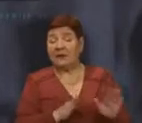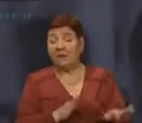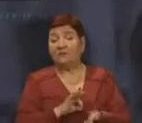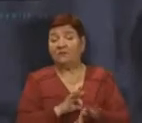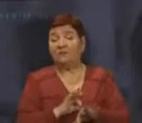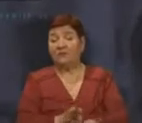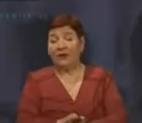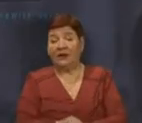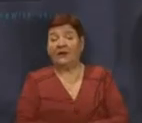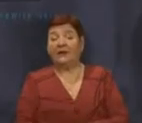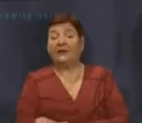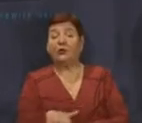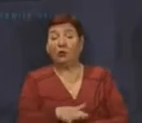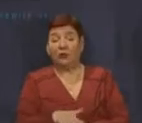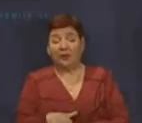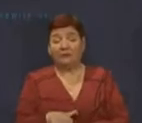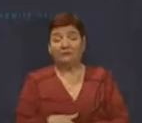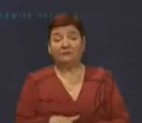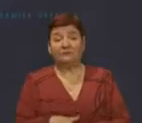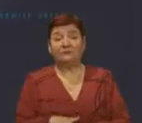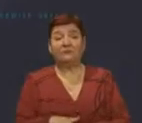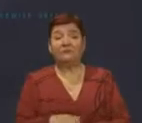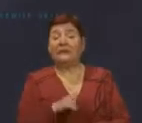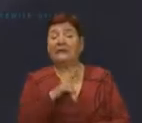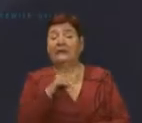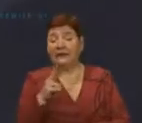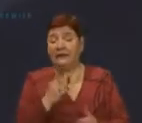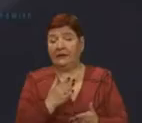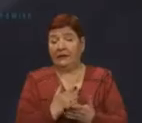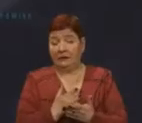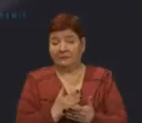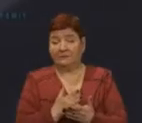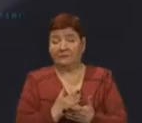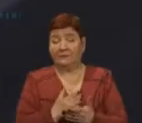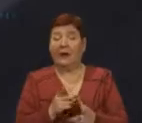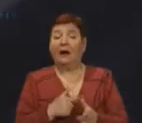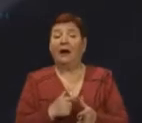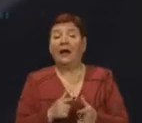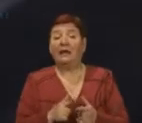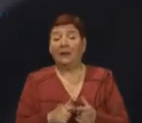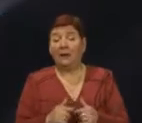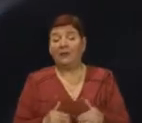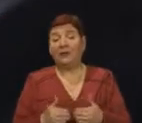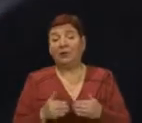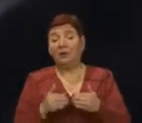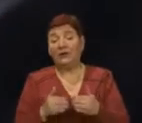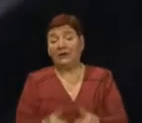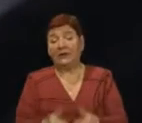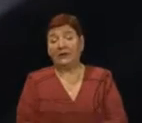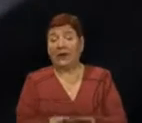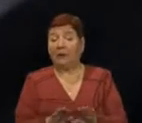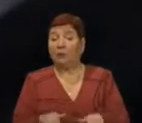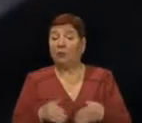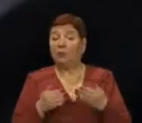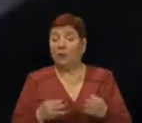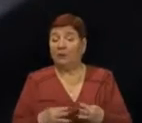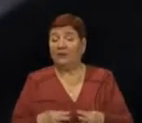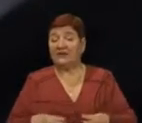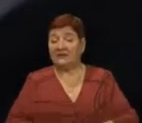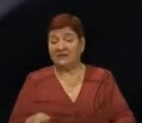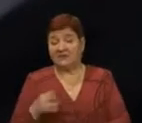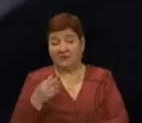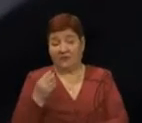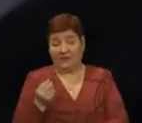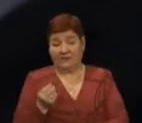виходячи з типів території, да, які є наявні, але підходити так, як пропонує Міністерство